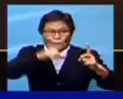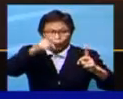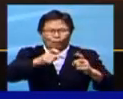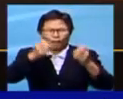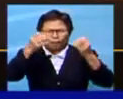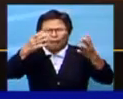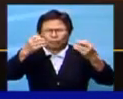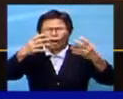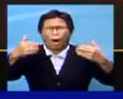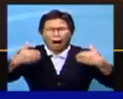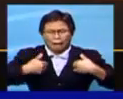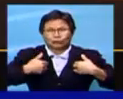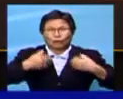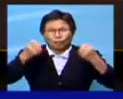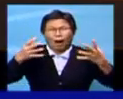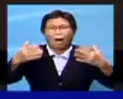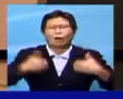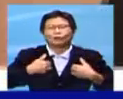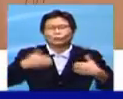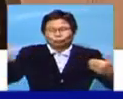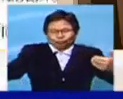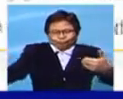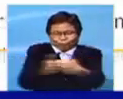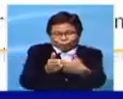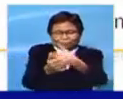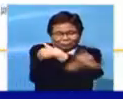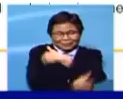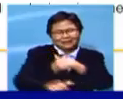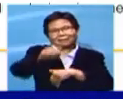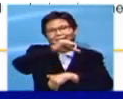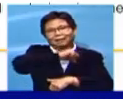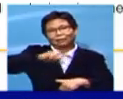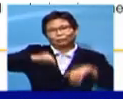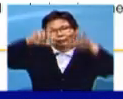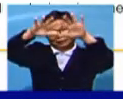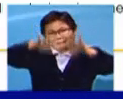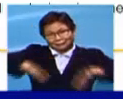lebih banyak diadakan ke arah mengurangkan jurang antara negara